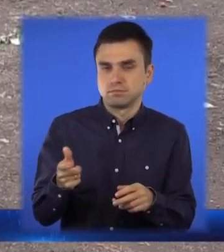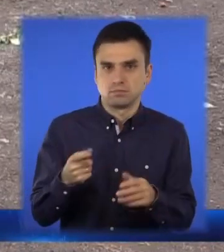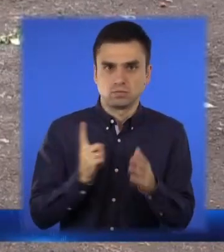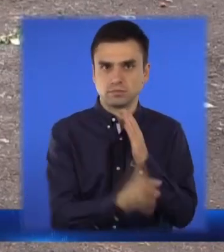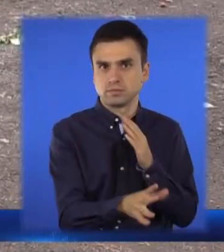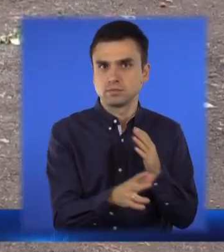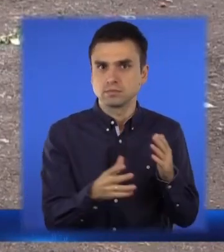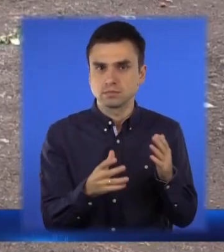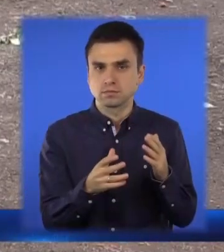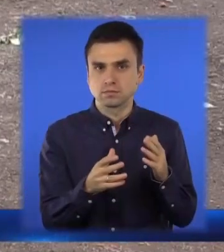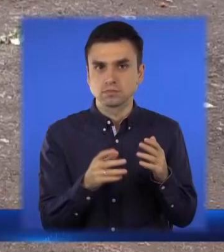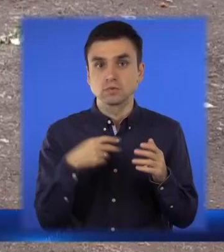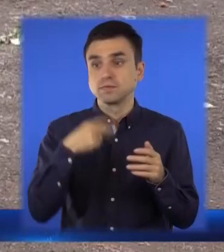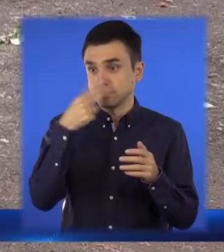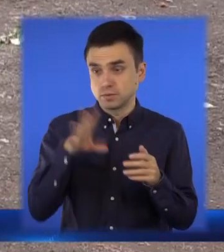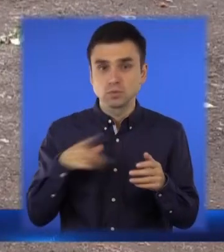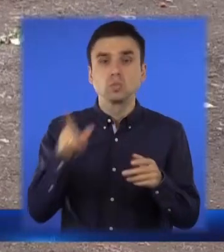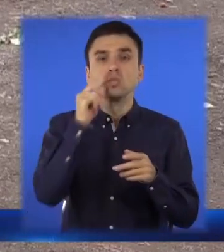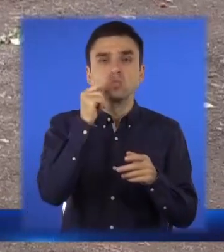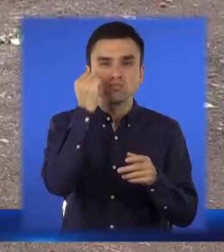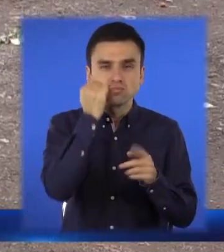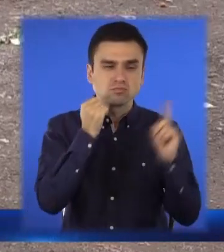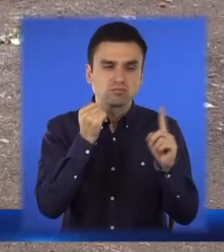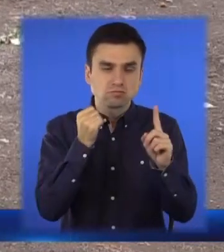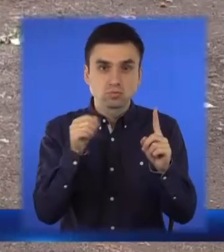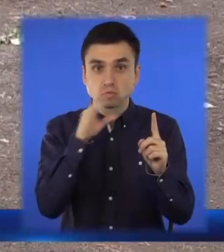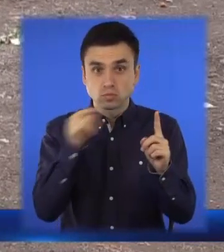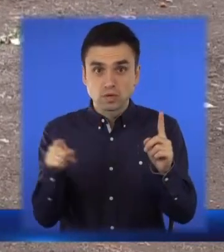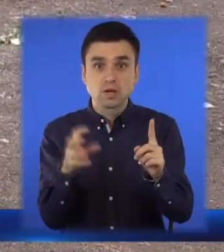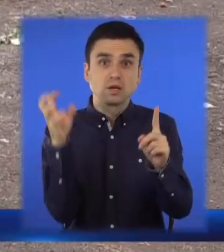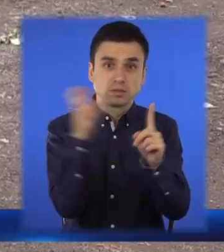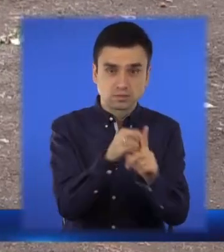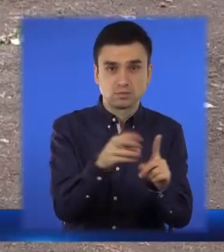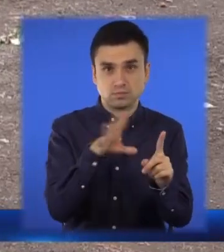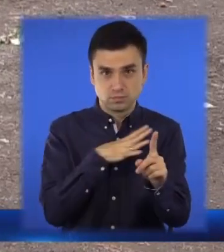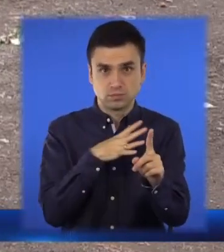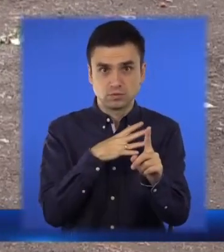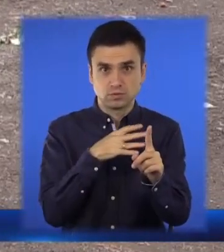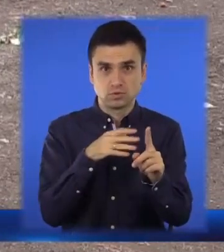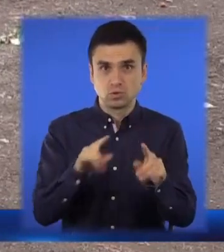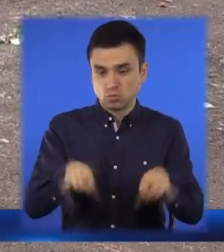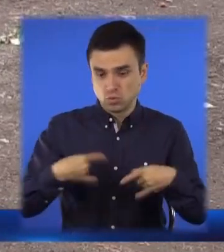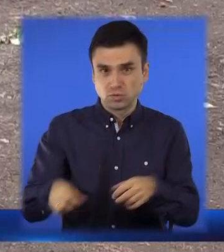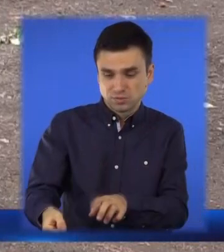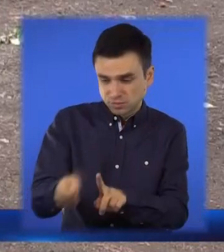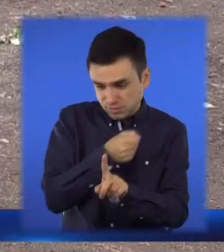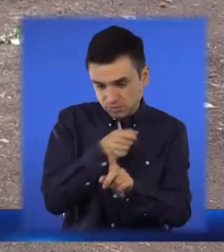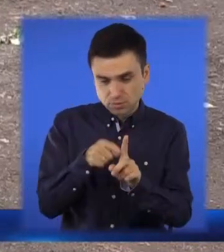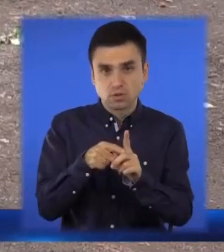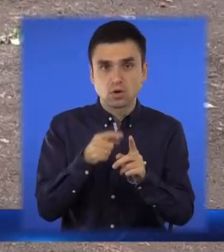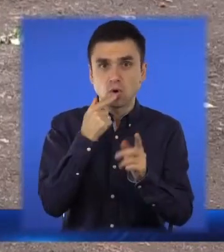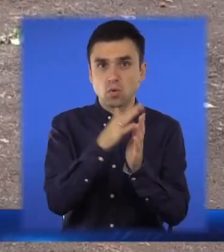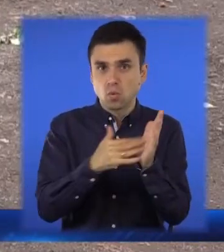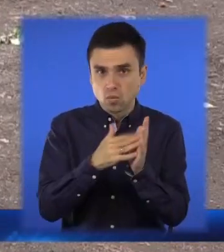нападала. Через мусорник шел пожилой мужчина, она его схватила, укусила, он поднял штанину,